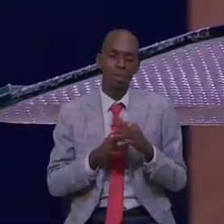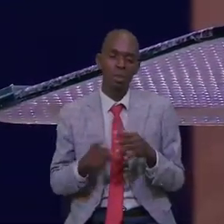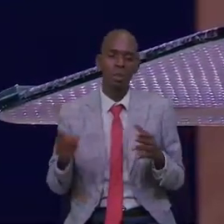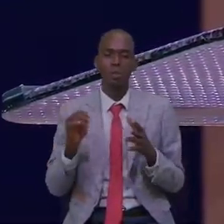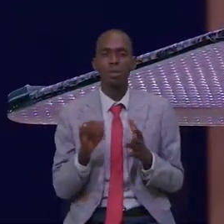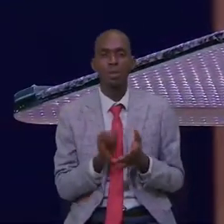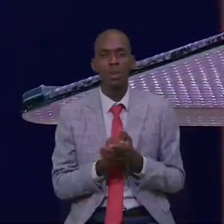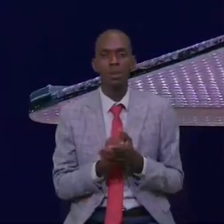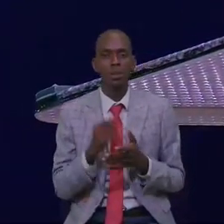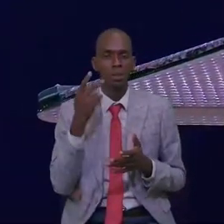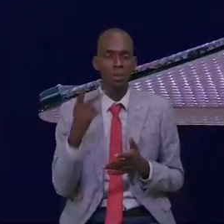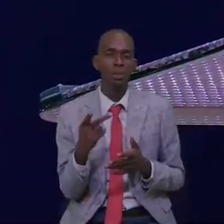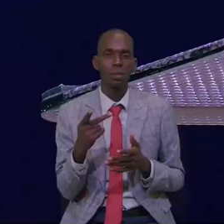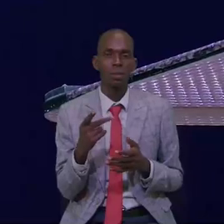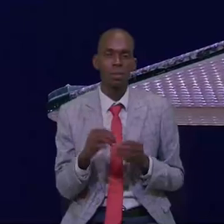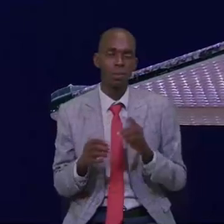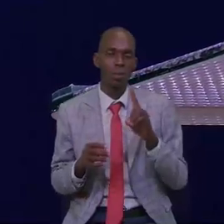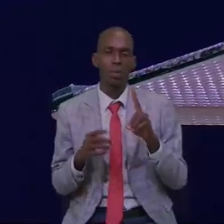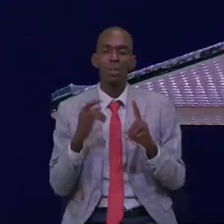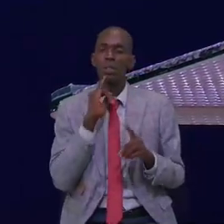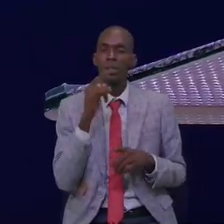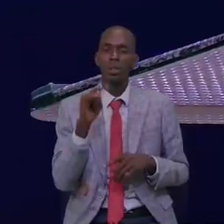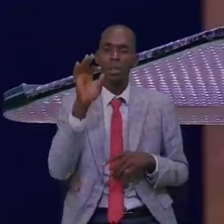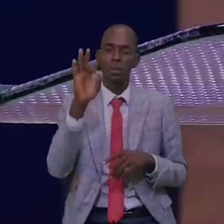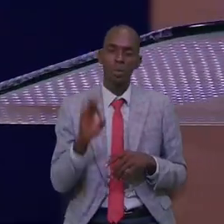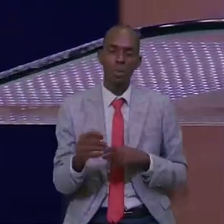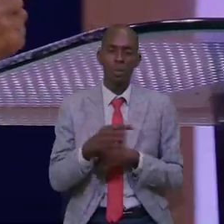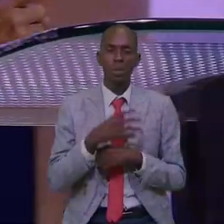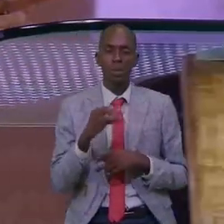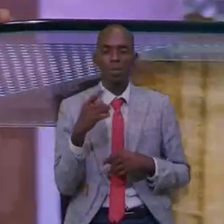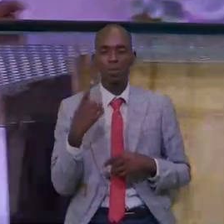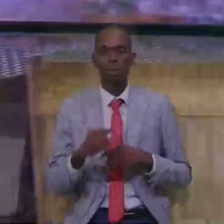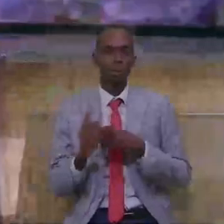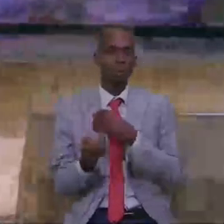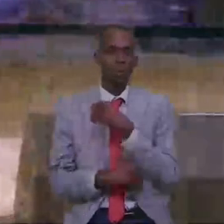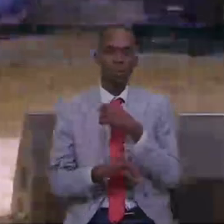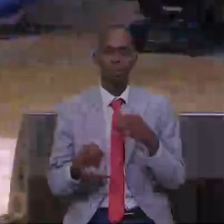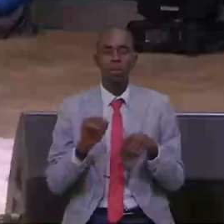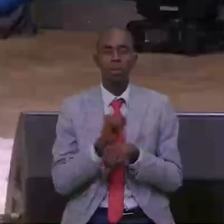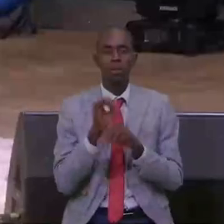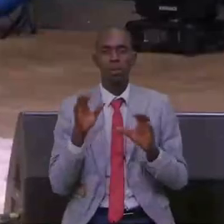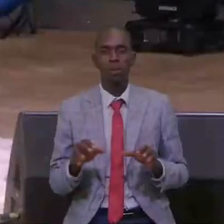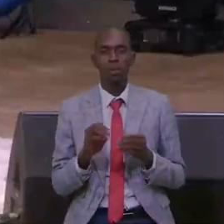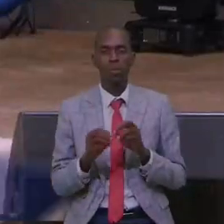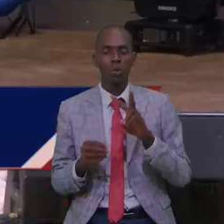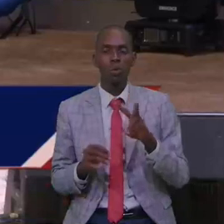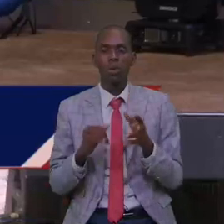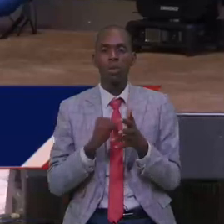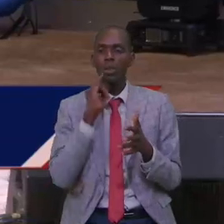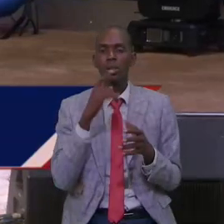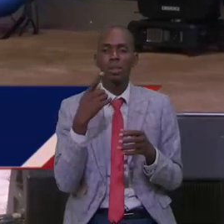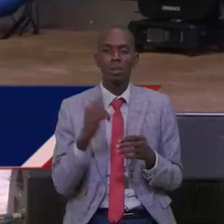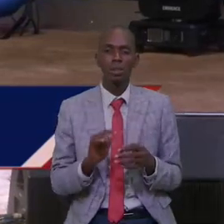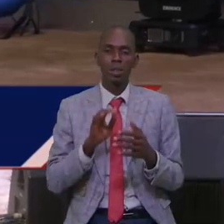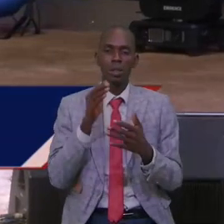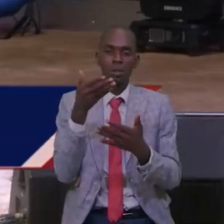fera échapper à ce jugement du jour-là. Première partie, le jour fixé par la pierre qui